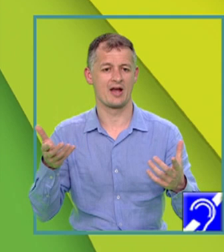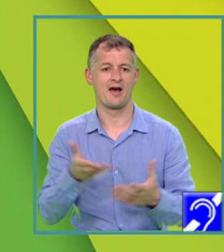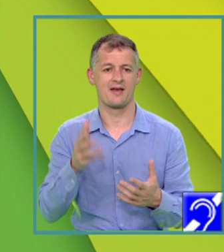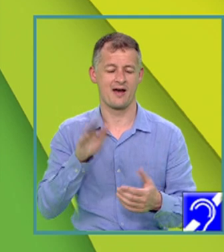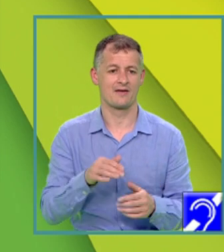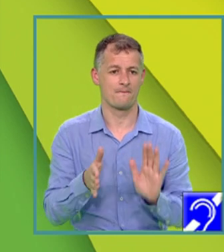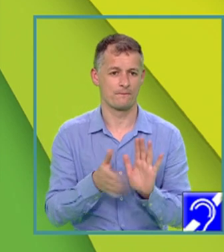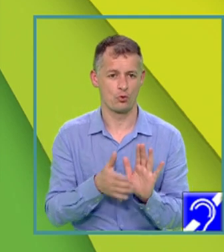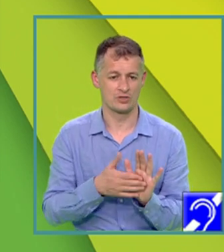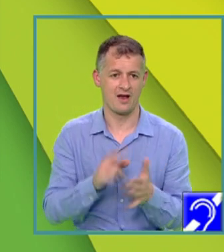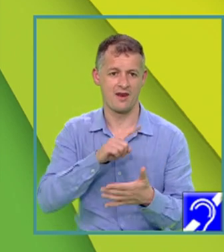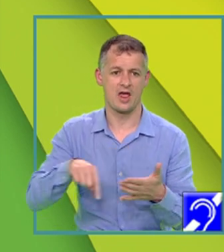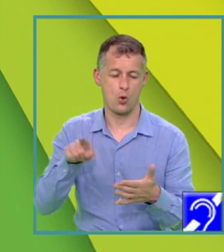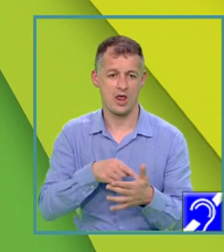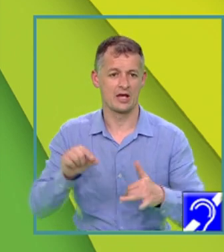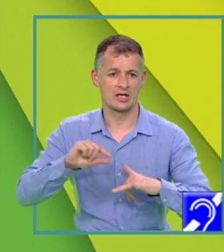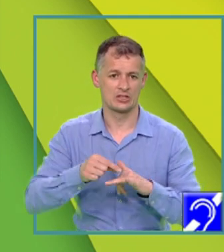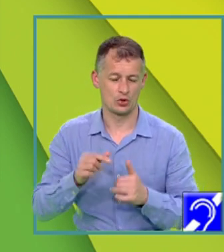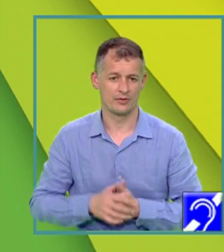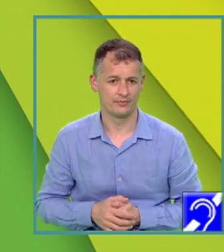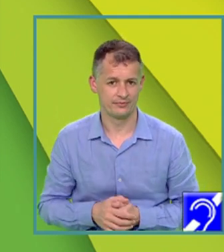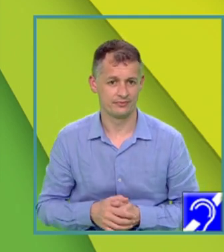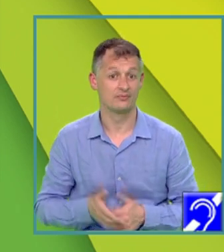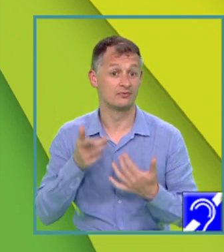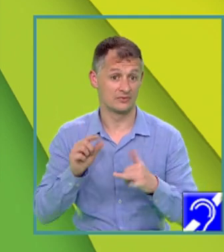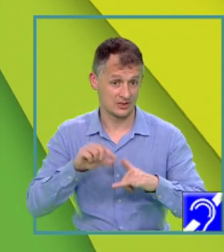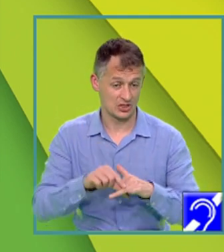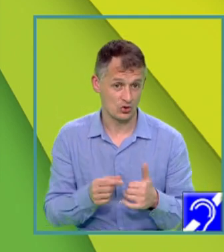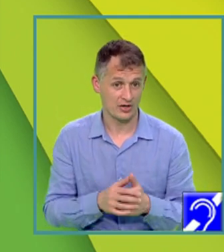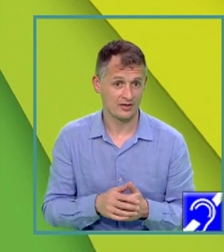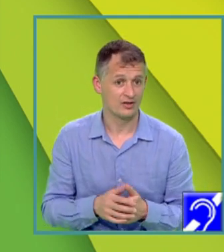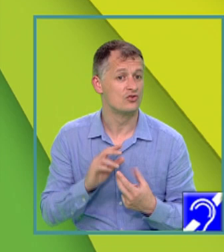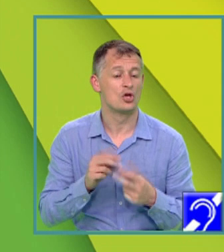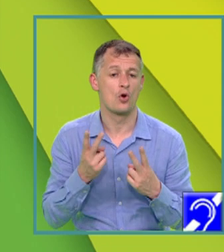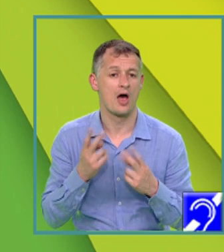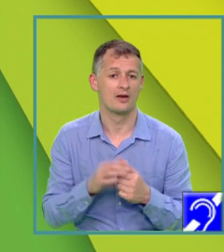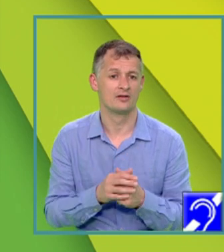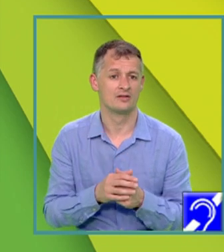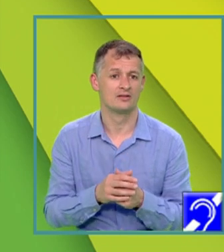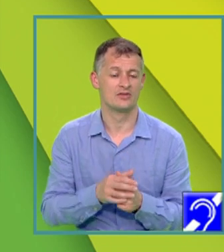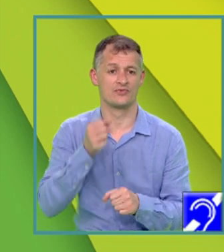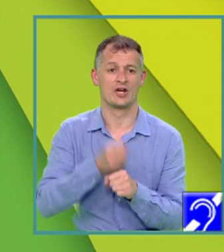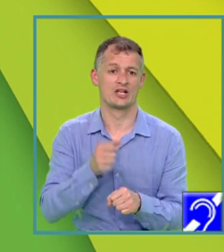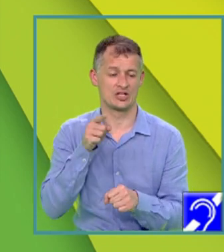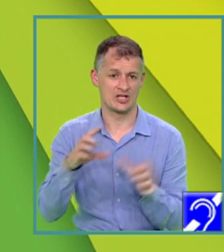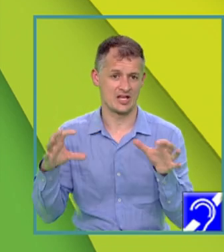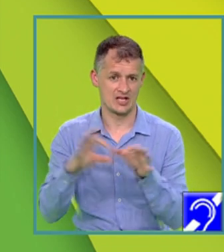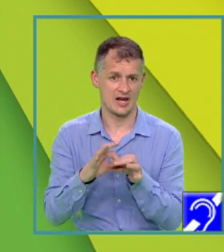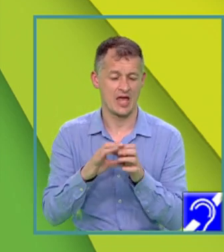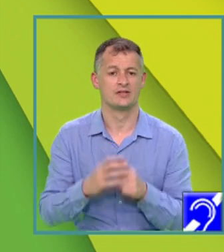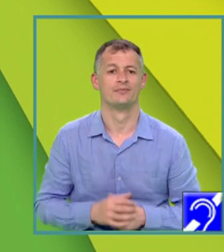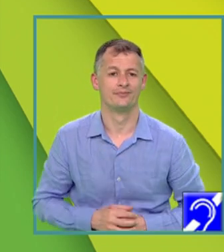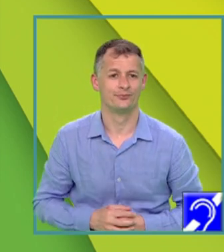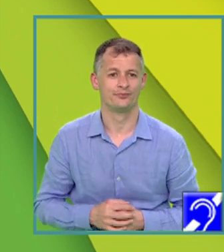ca funcție anularea căsătoriilor. Deci, căsătoria ce rol are? Să oficializeze această relație,